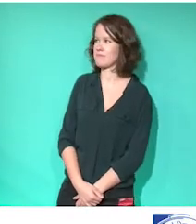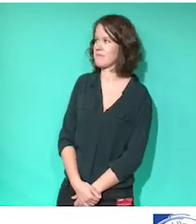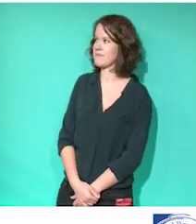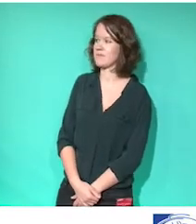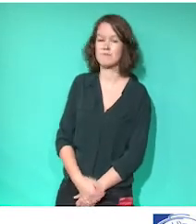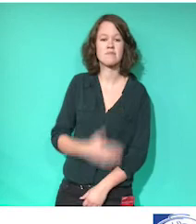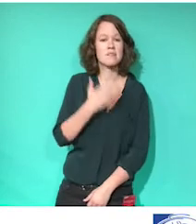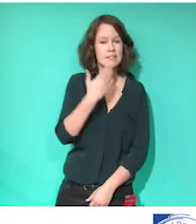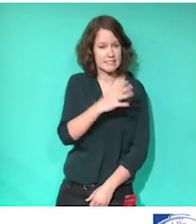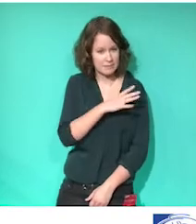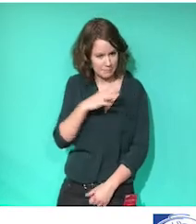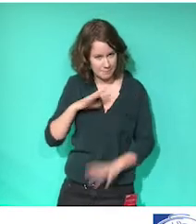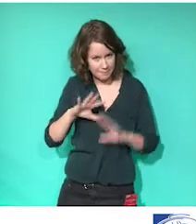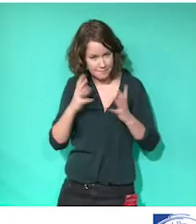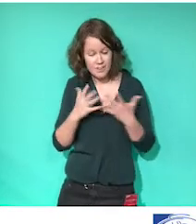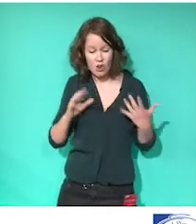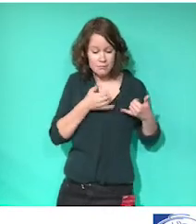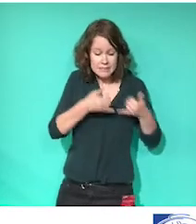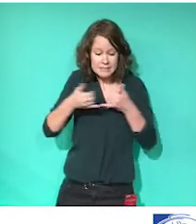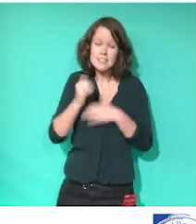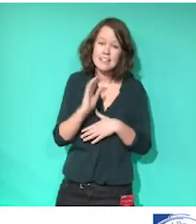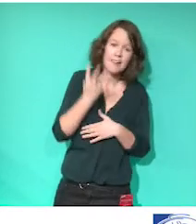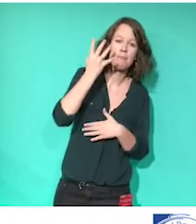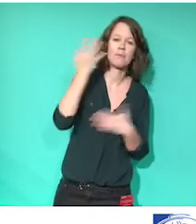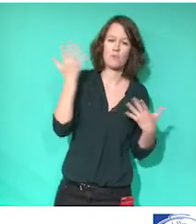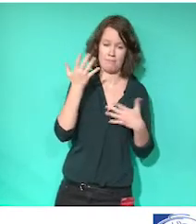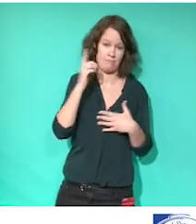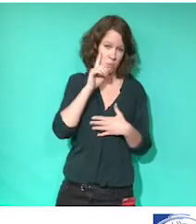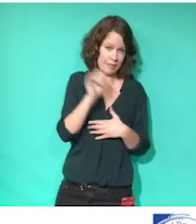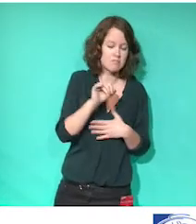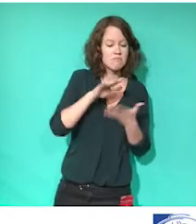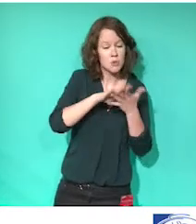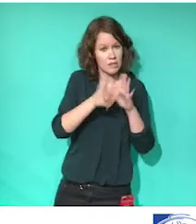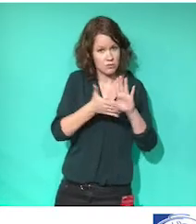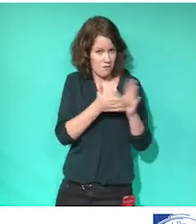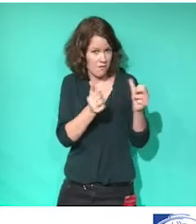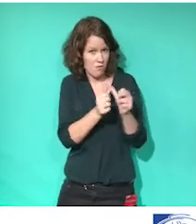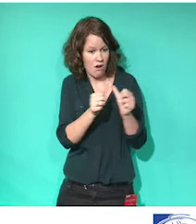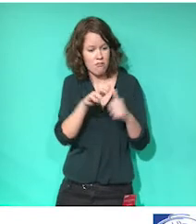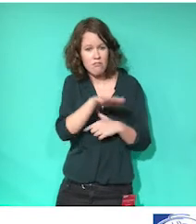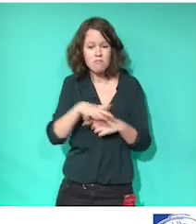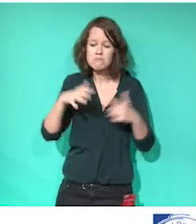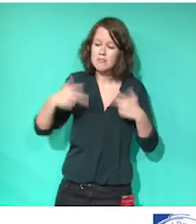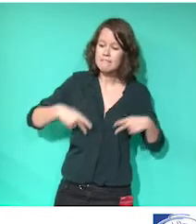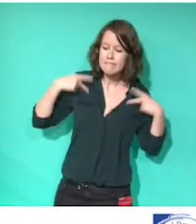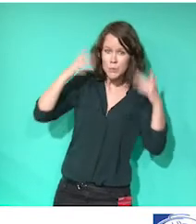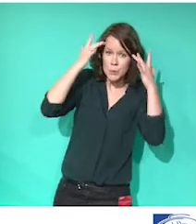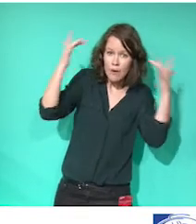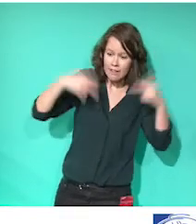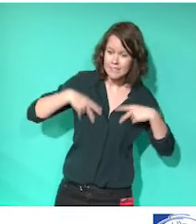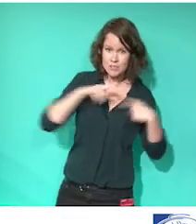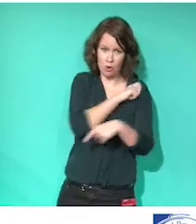Merci beaucoup, mesdames. Donc, la quatrième vague de prix est consacrée aux associations qui œuvrent dans le secteur de la vie culturelle et